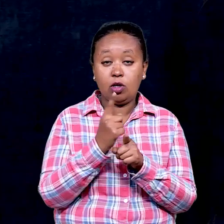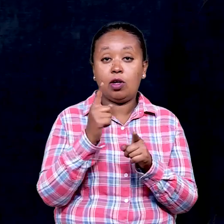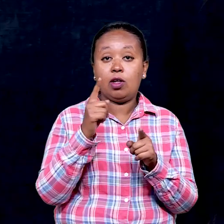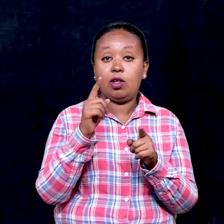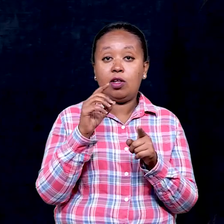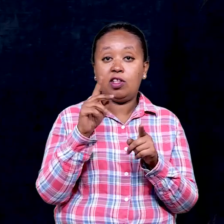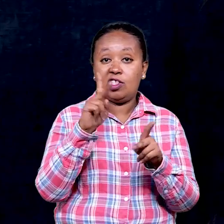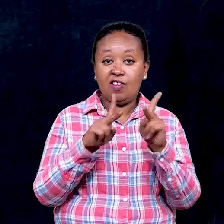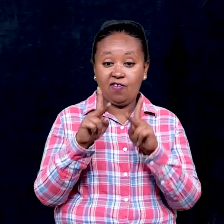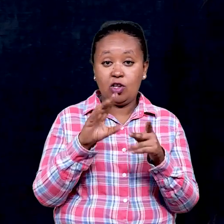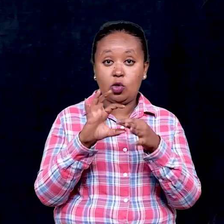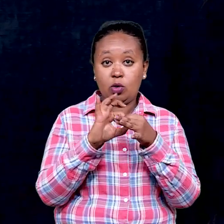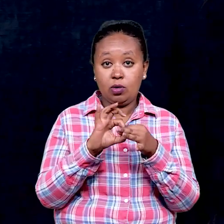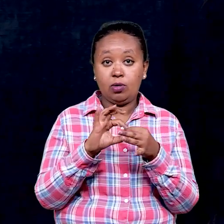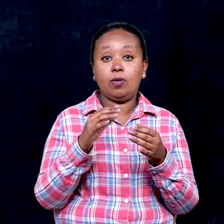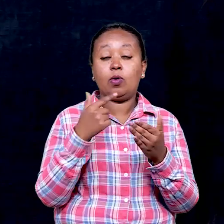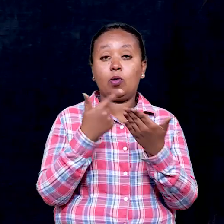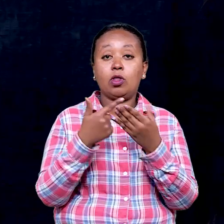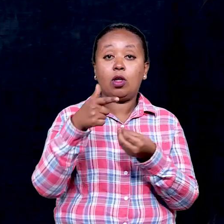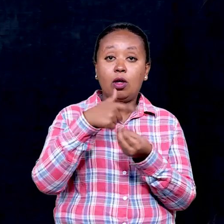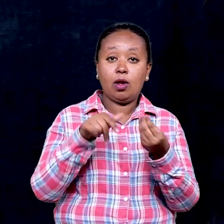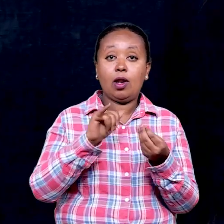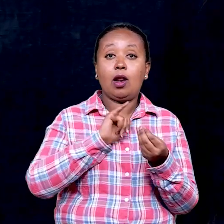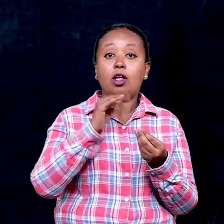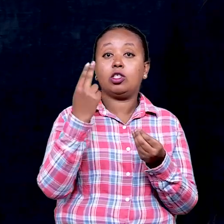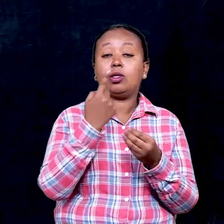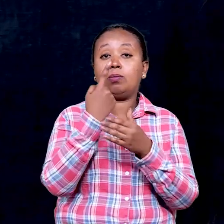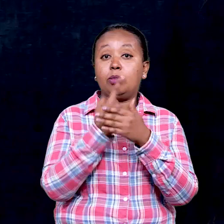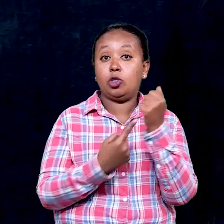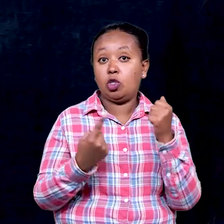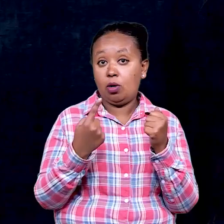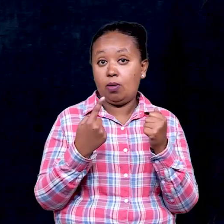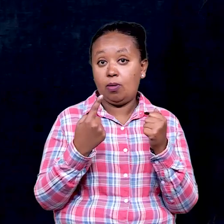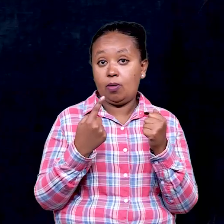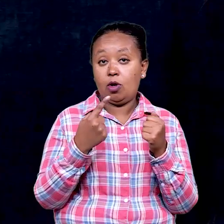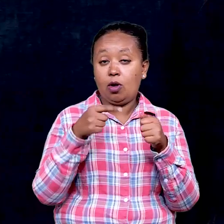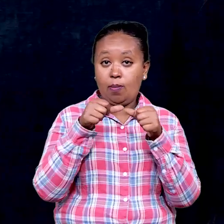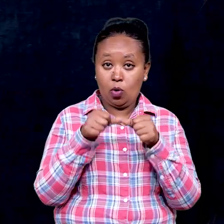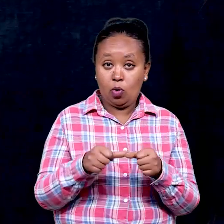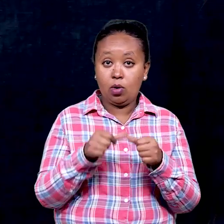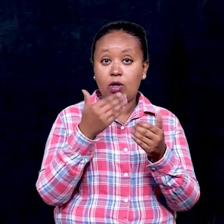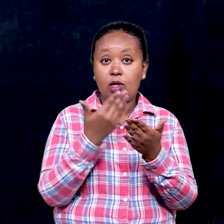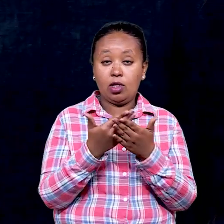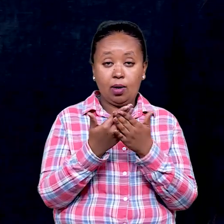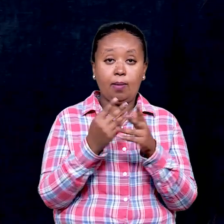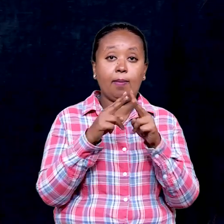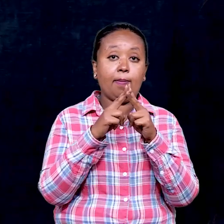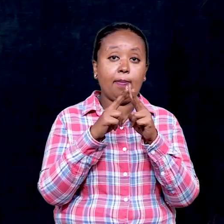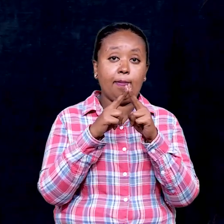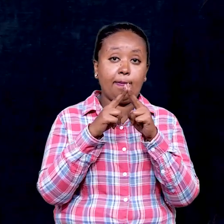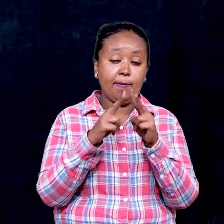በቃ ዘሃፍ የተባለ ኤሪያ ለራስ ጥቅም ብቻ የሚቆይ ገንዘብ በጣም